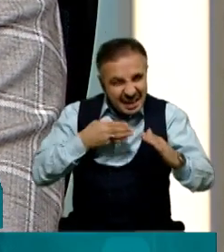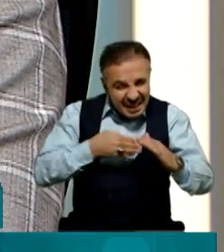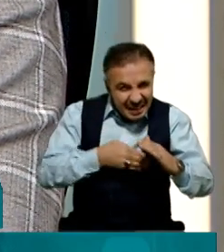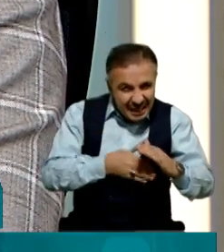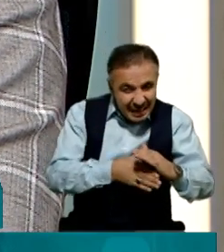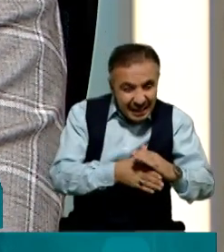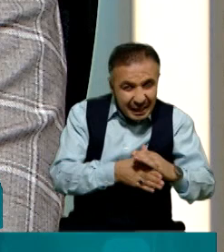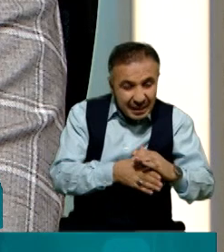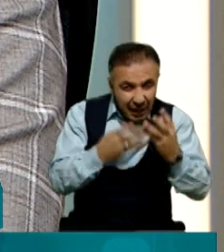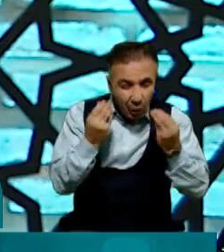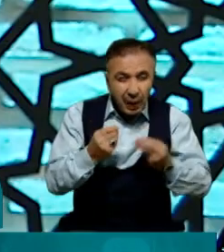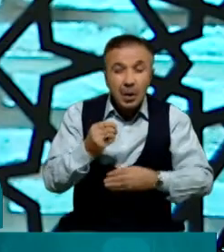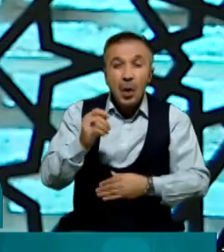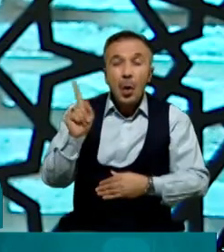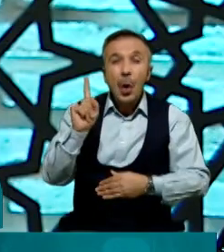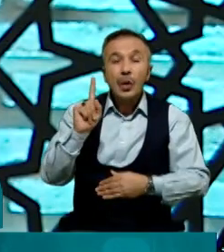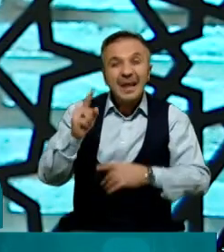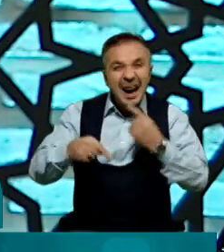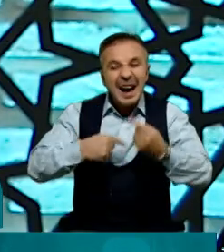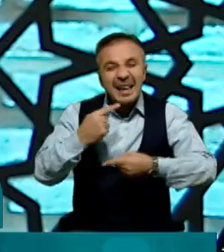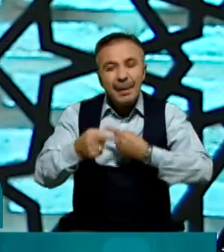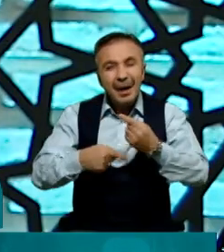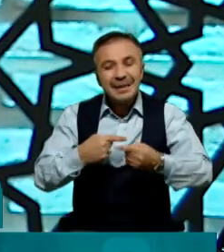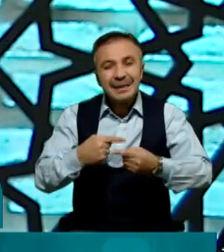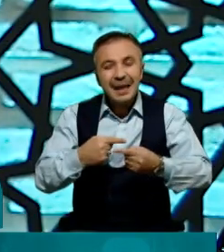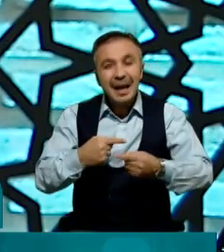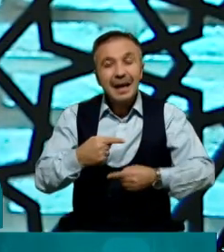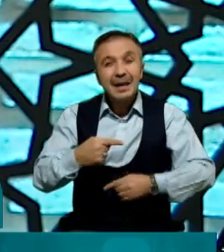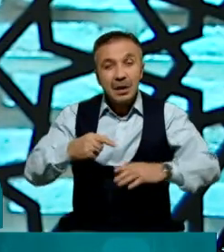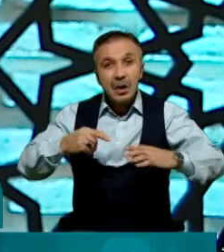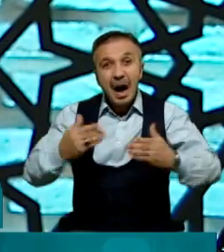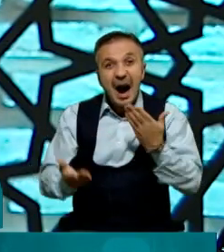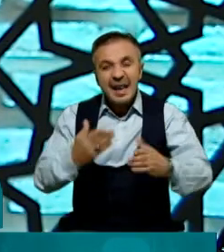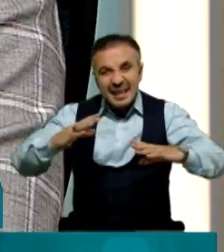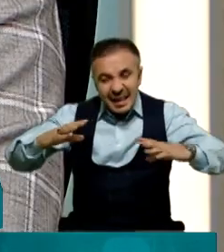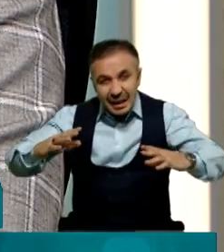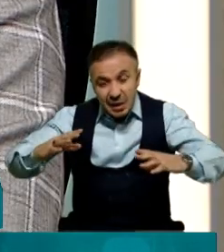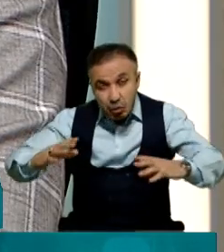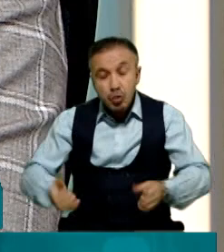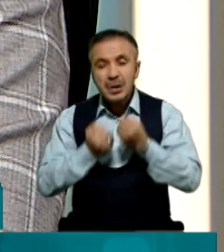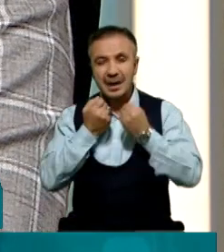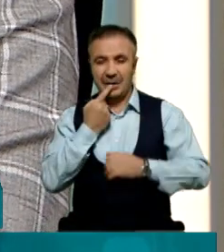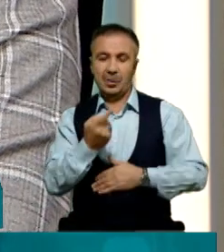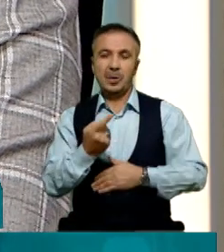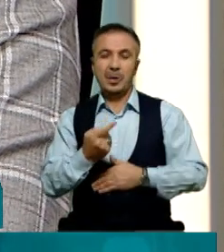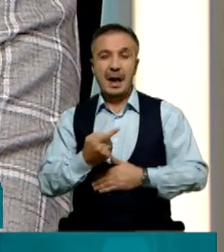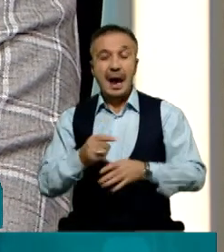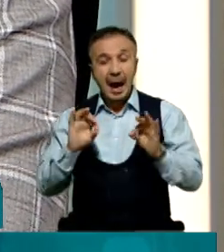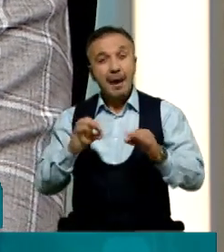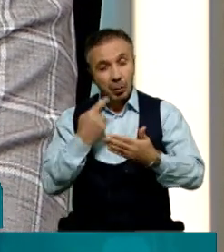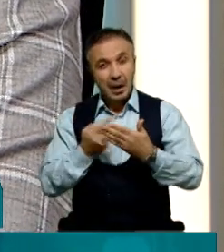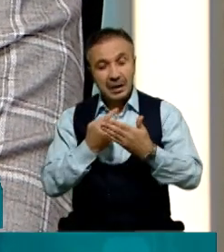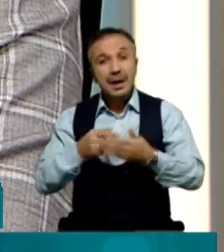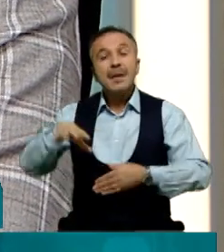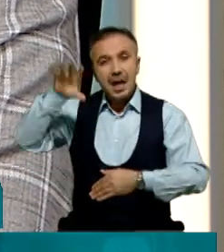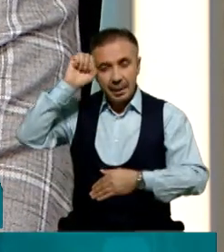eder Eyvallah işte burada dikkat ederseniz hem Kur'an'ı okuyup ezberlemek var Hemen yaşamasını bilmek